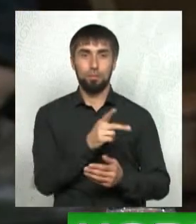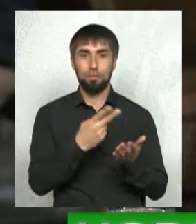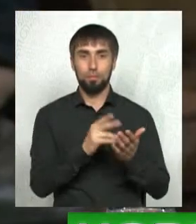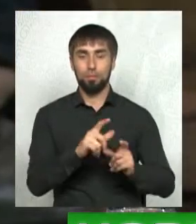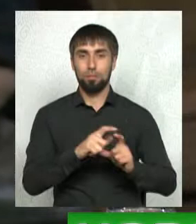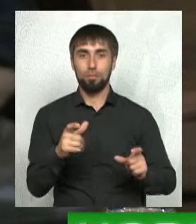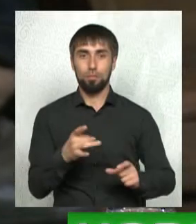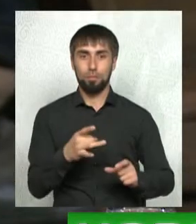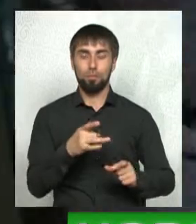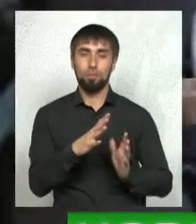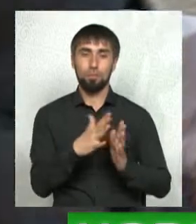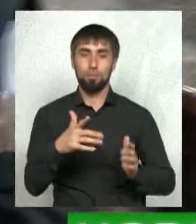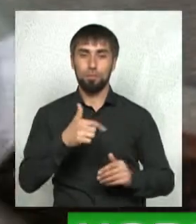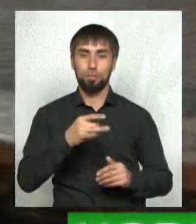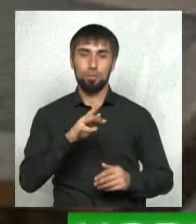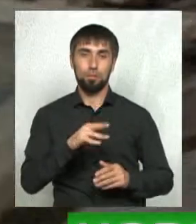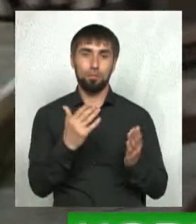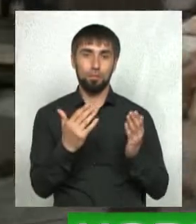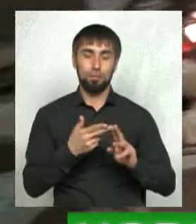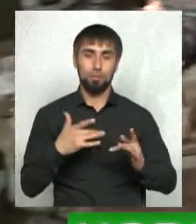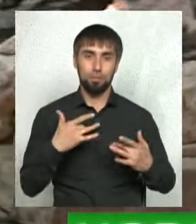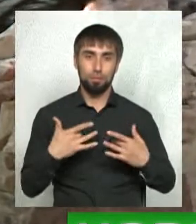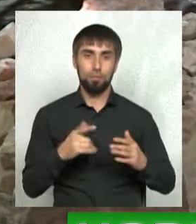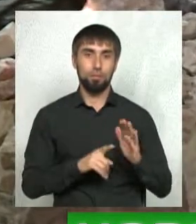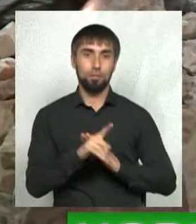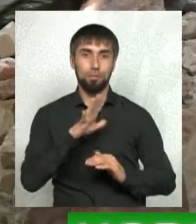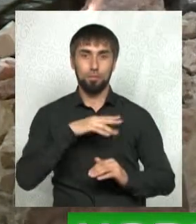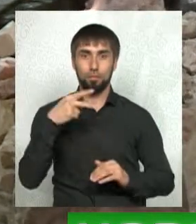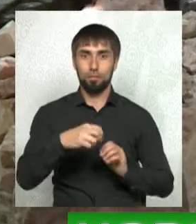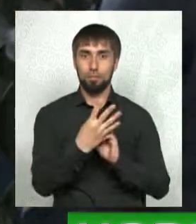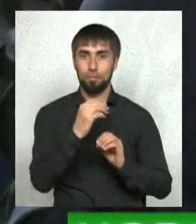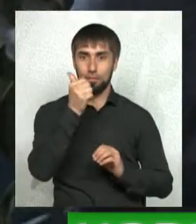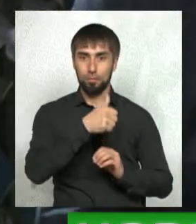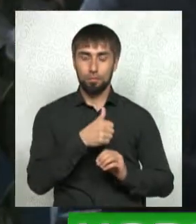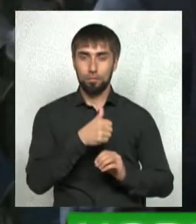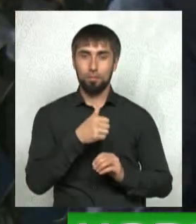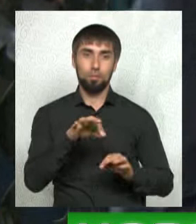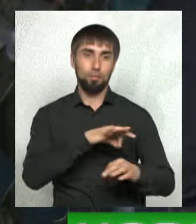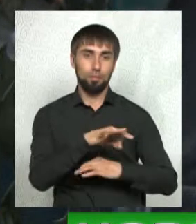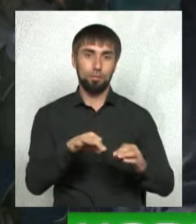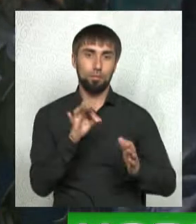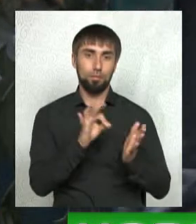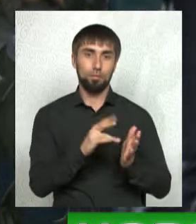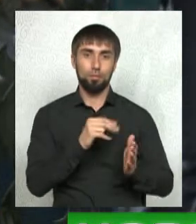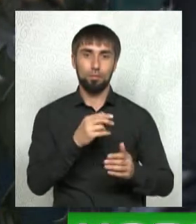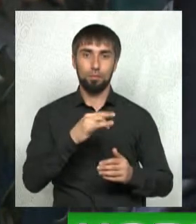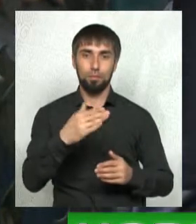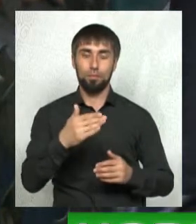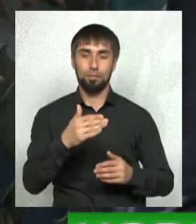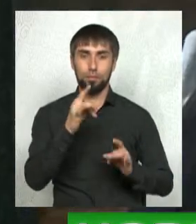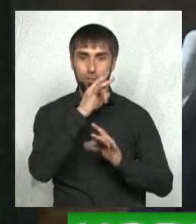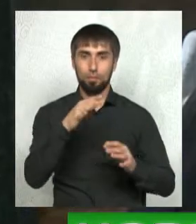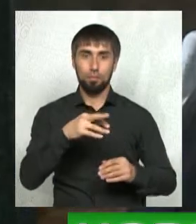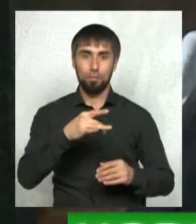школах республики. «Большие гастроли» для театров страны стартовали еще в 2014 году. Проект нацелен на формирование общего